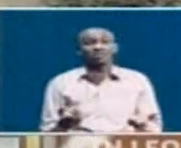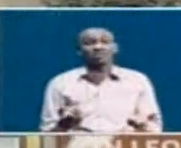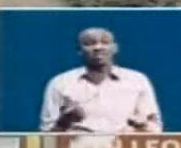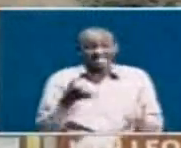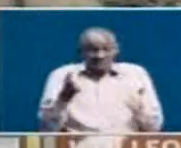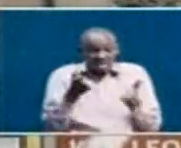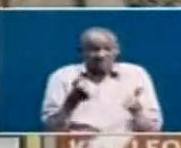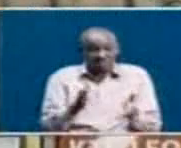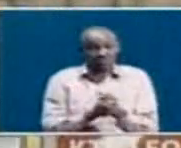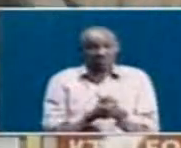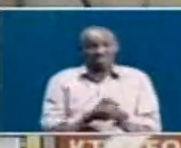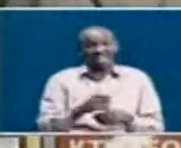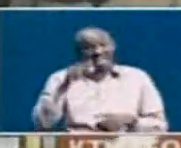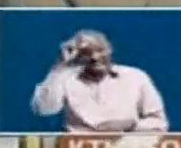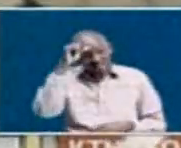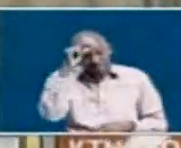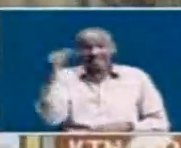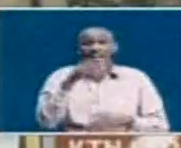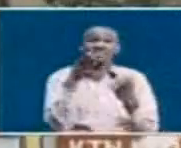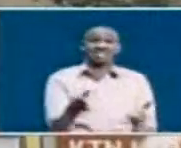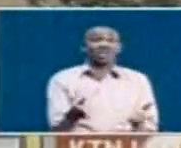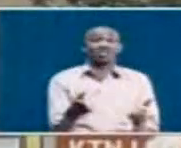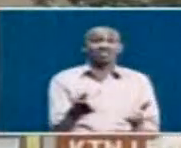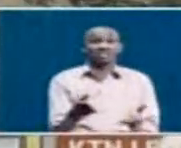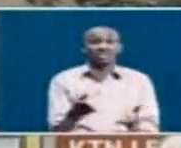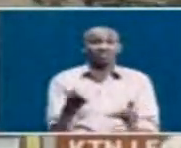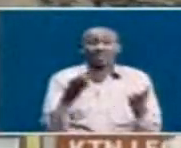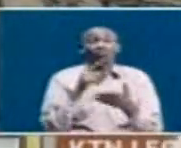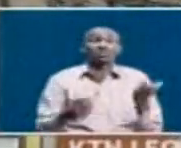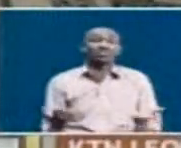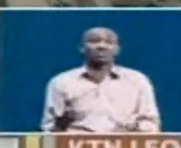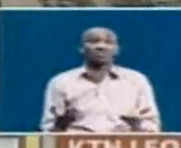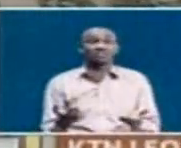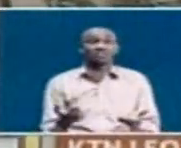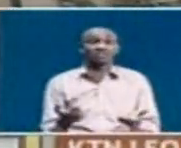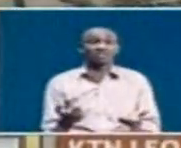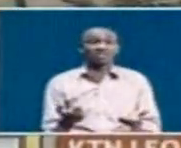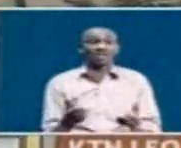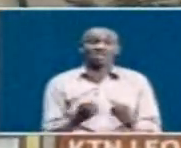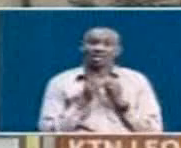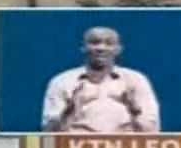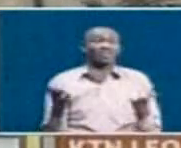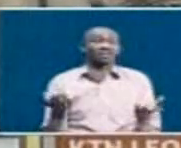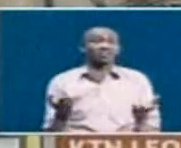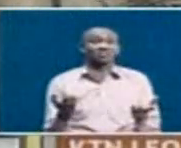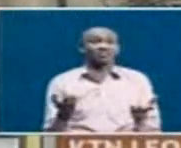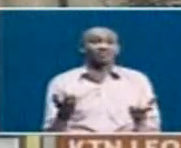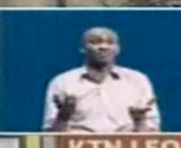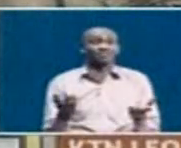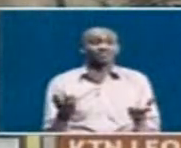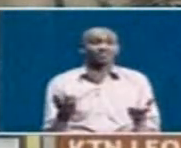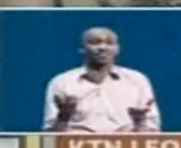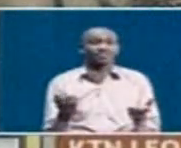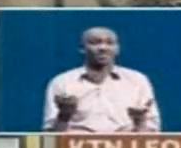Unafikiri sasa hii I serikali ile kuchapa mnalete kichwa ya mtoto wangu. Sasa sai hakuna. Yalikuwa hivi. Ama